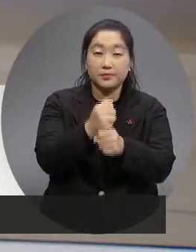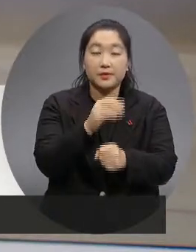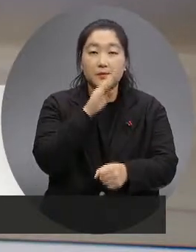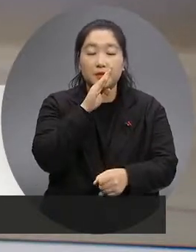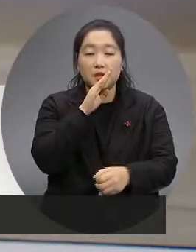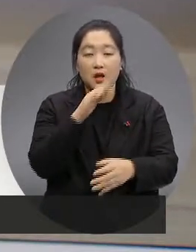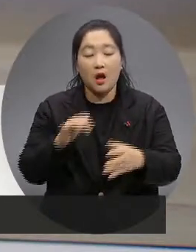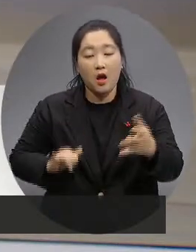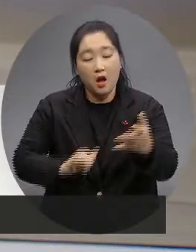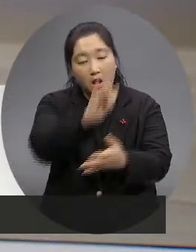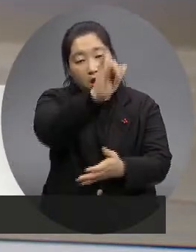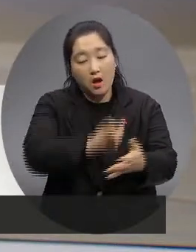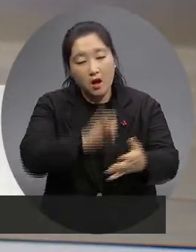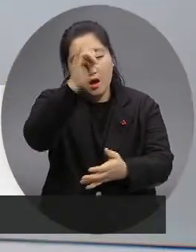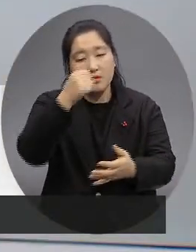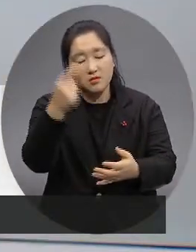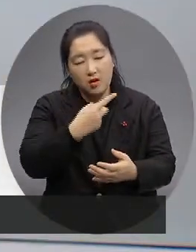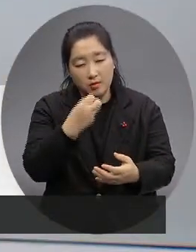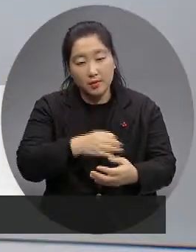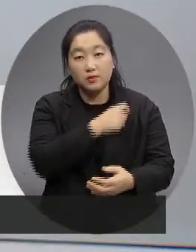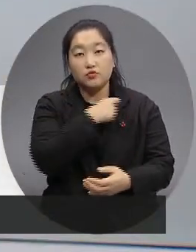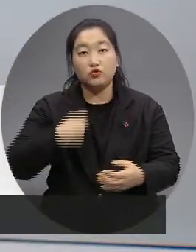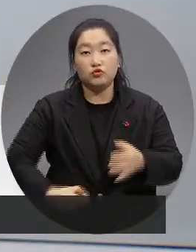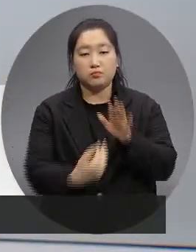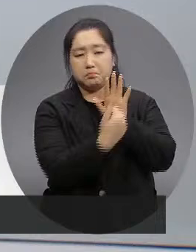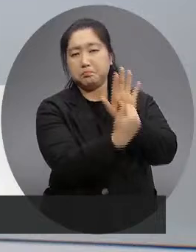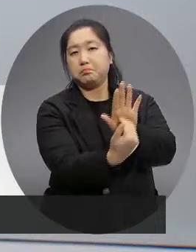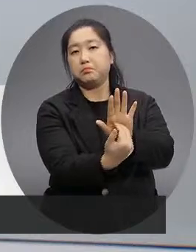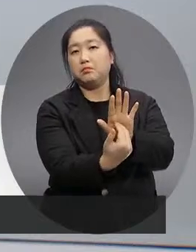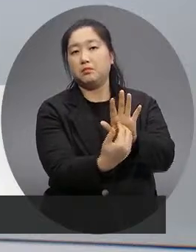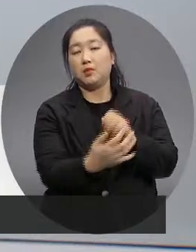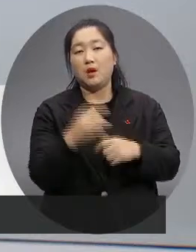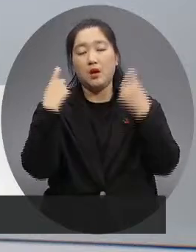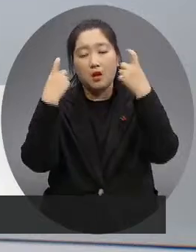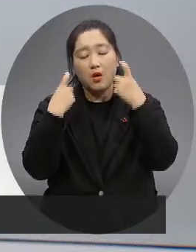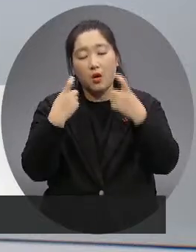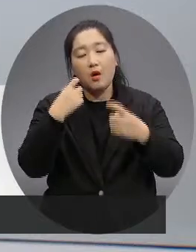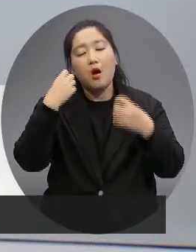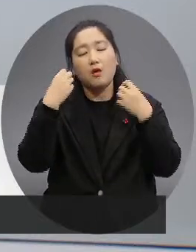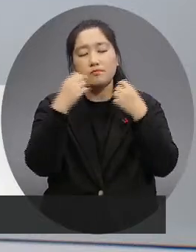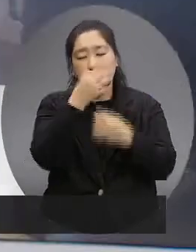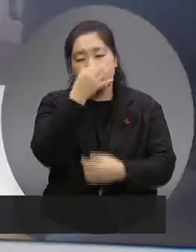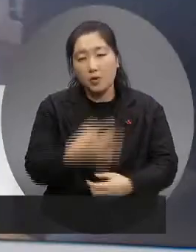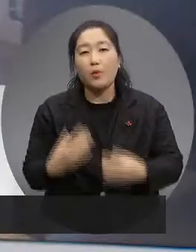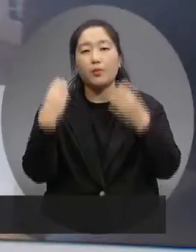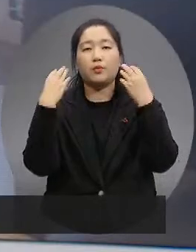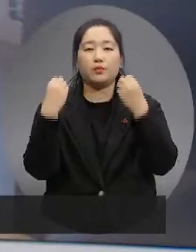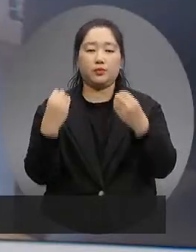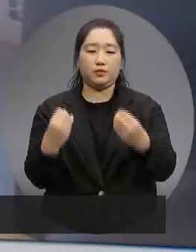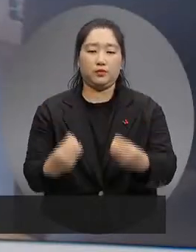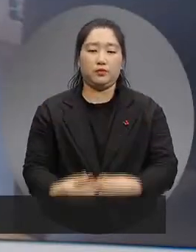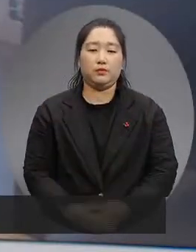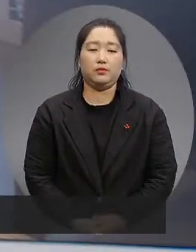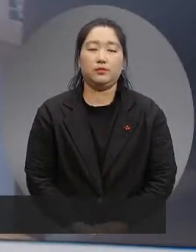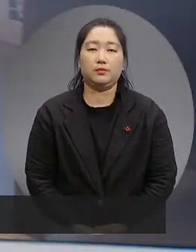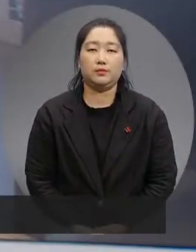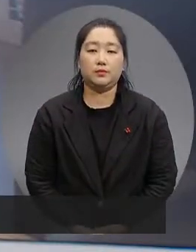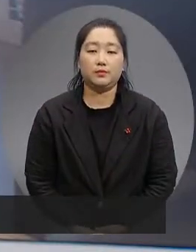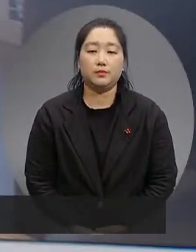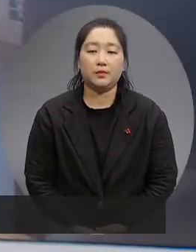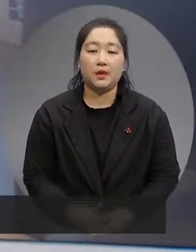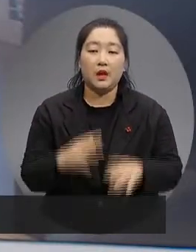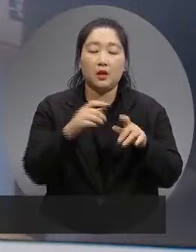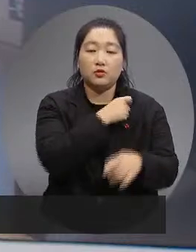많은 항공편이 오가던 중국이 꽉 막히면서 여행업계는 여전히 힘겨운 하루를 버텨내고 있습니다. 김대웅 기자가